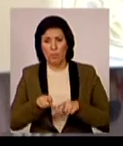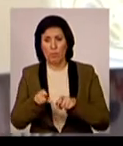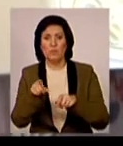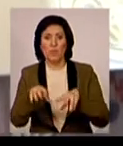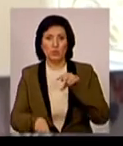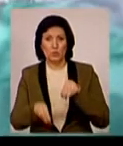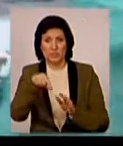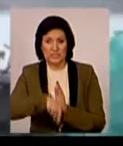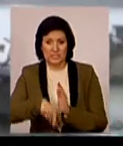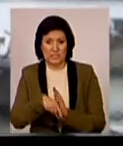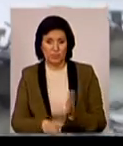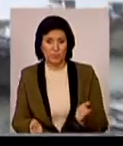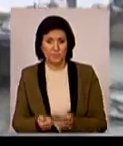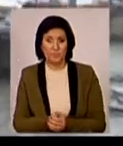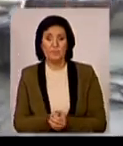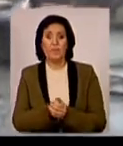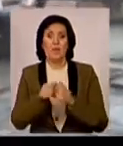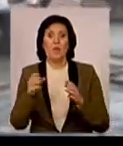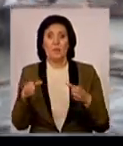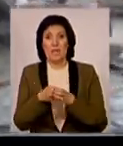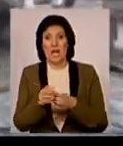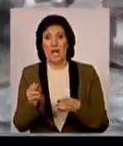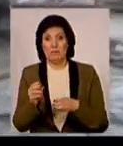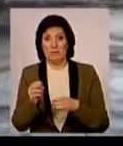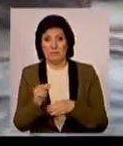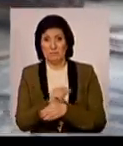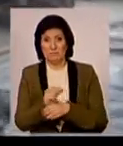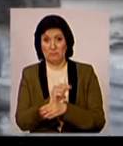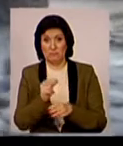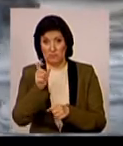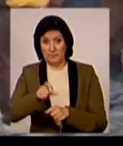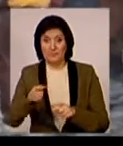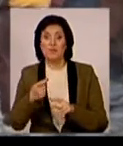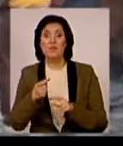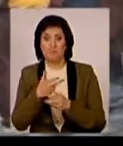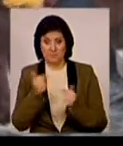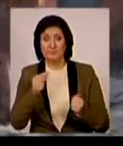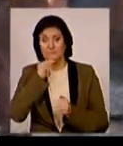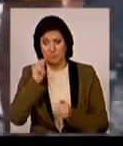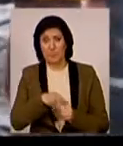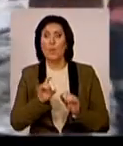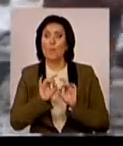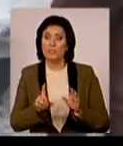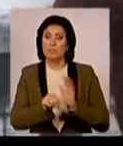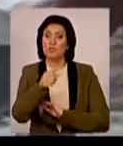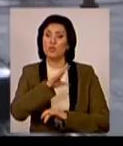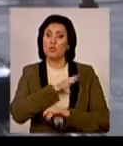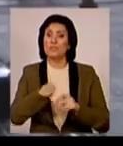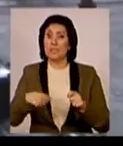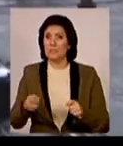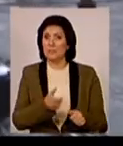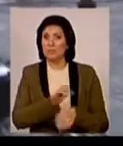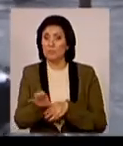до сусідів знизу. Бригада робітників, що латає дах, свою провину визнає. Водночас пояснюють, спочатку були затримки